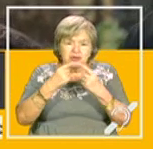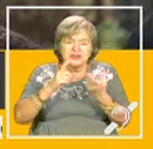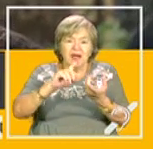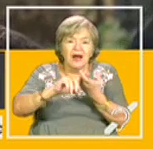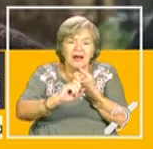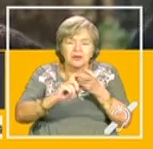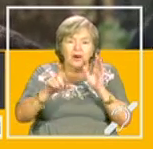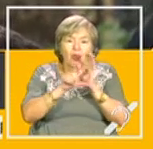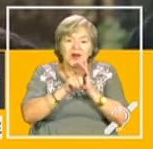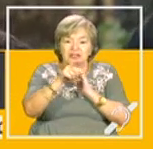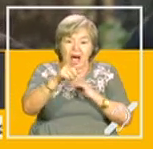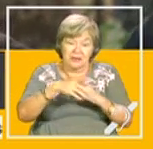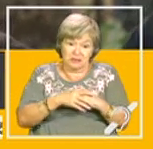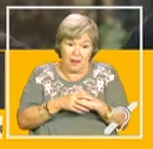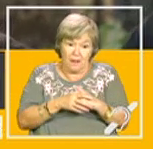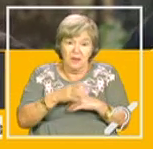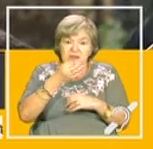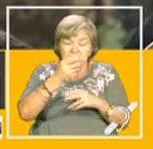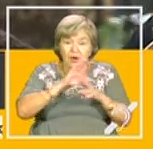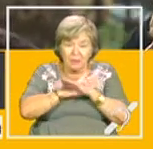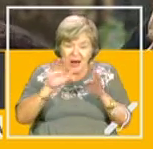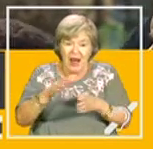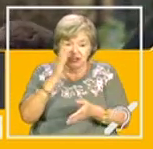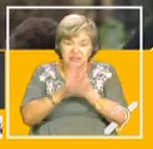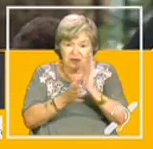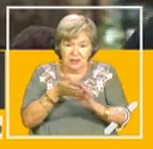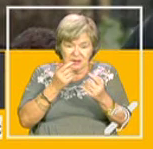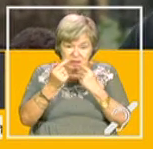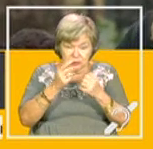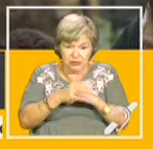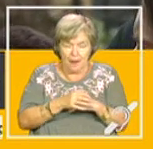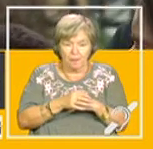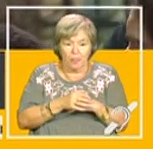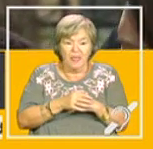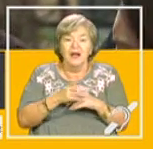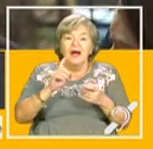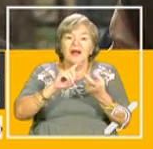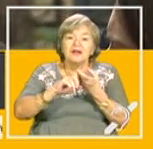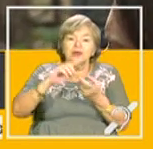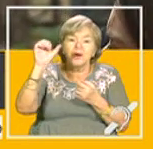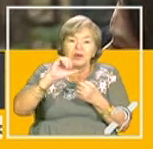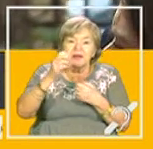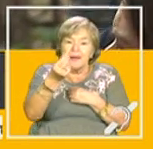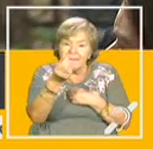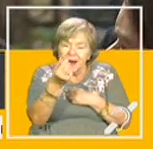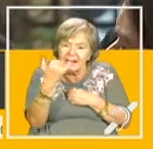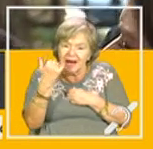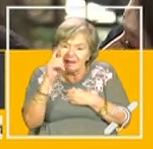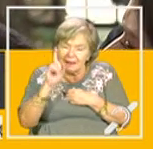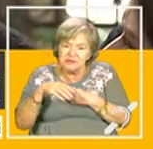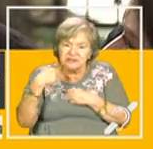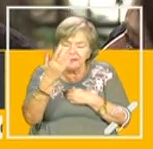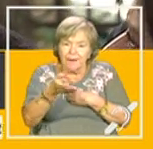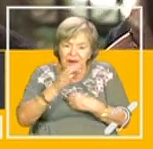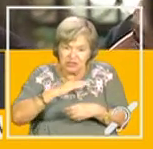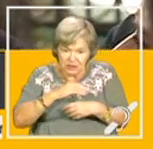privește legea. Aș reveni. Ca să închidem acest subiect. La acest subiect, în privința chiriilor pe care trebuie să le returneze Klaus Iohannis, pentru că va